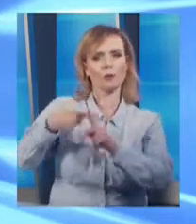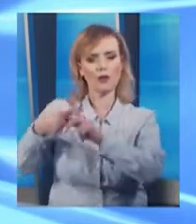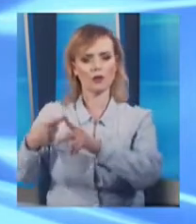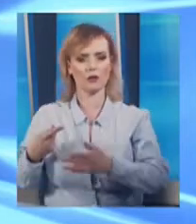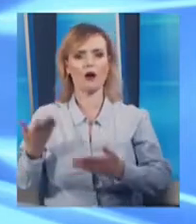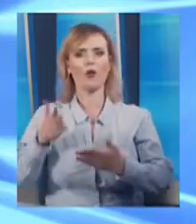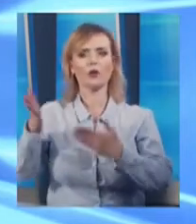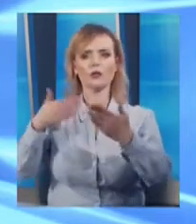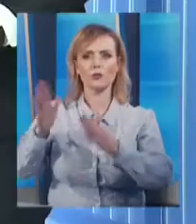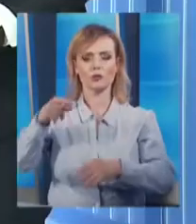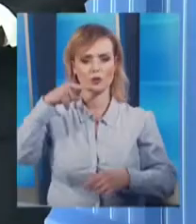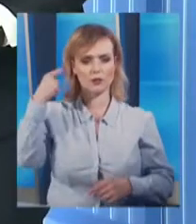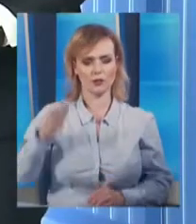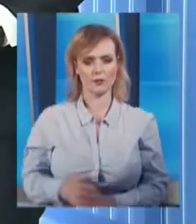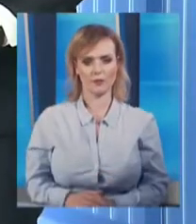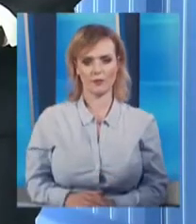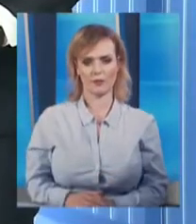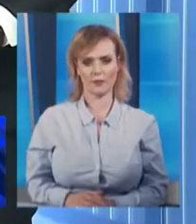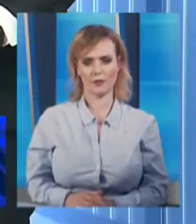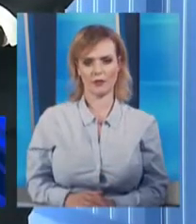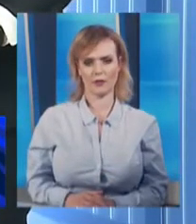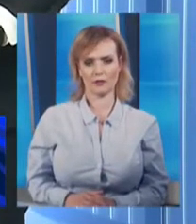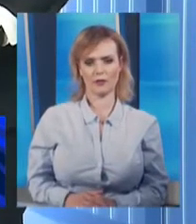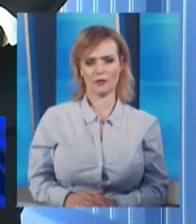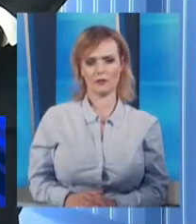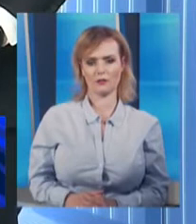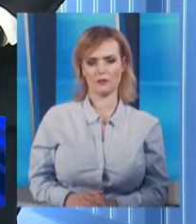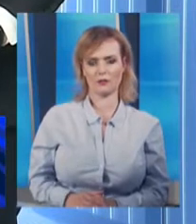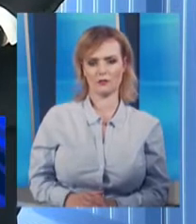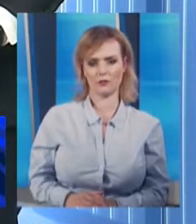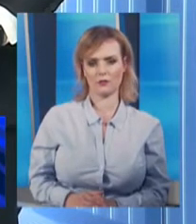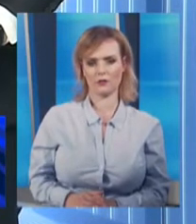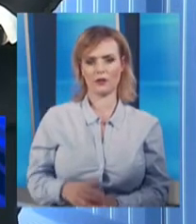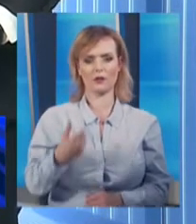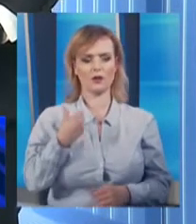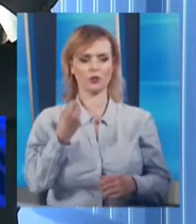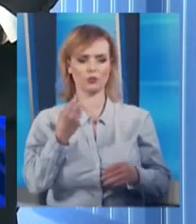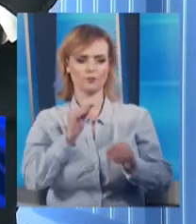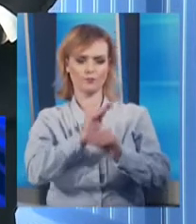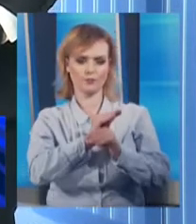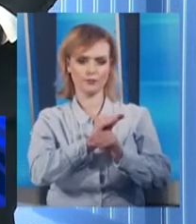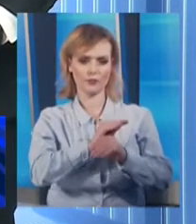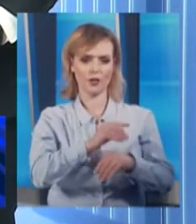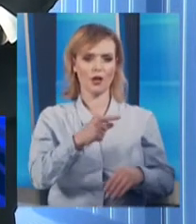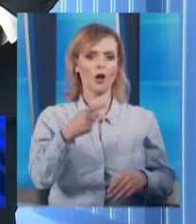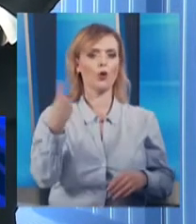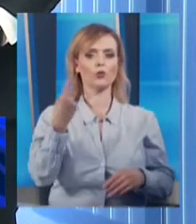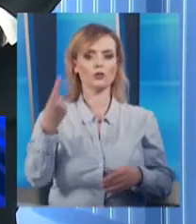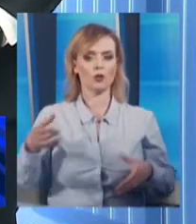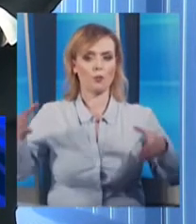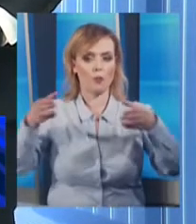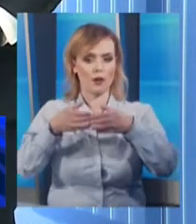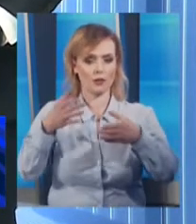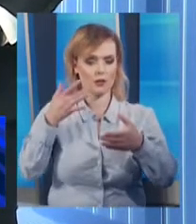Federația Rusă? Dacă se poate o mică precizare la răspunsul domnului Grosu anterior, un singur partid a luat decizia, în